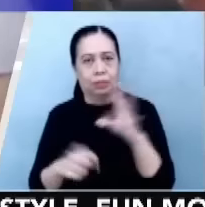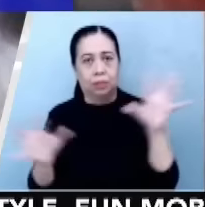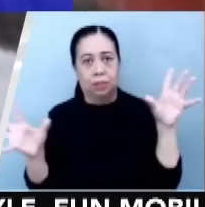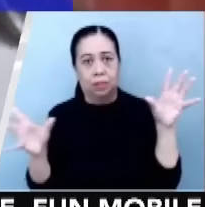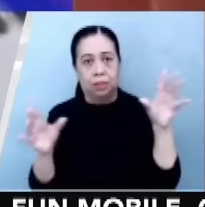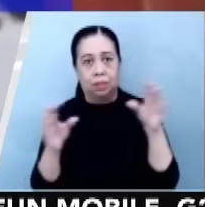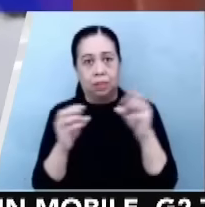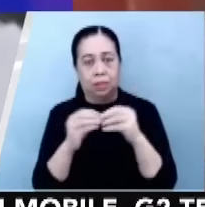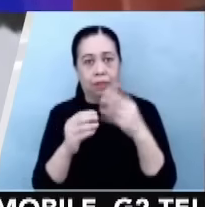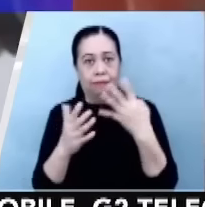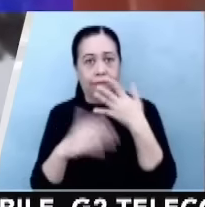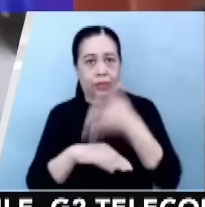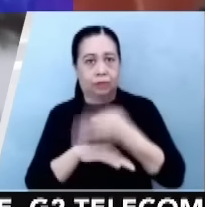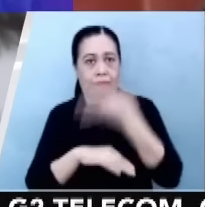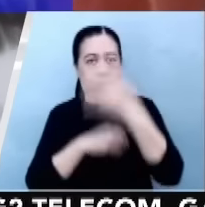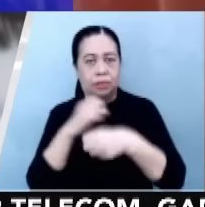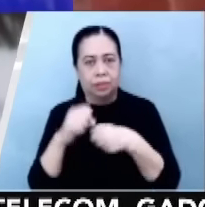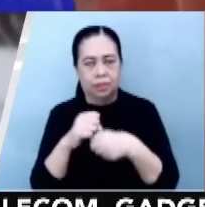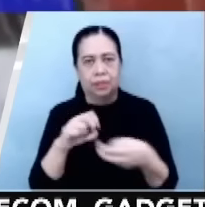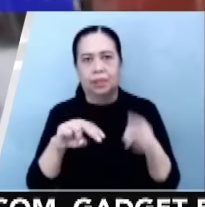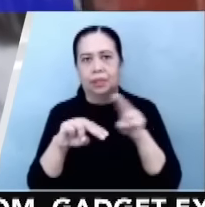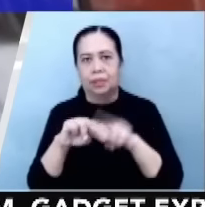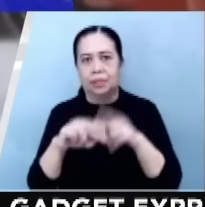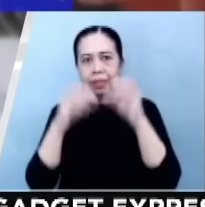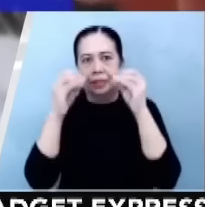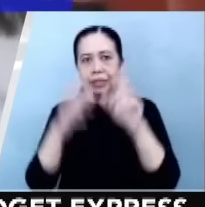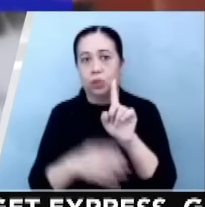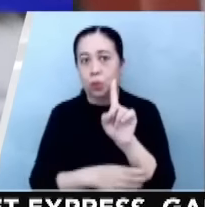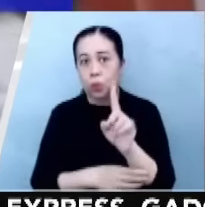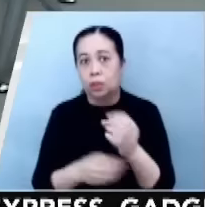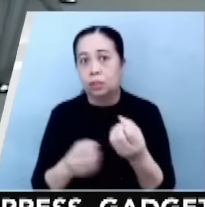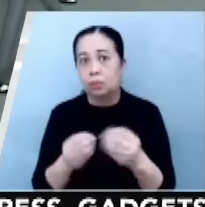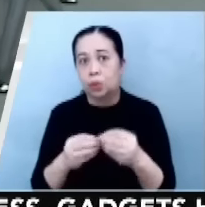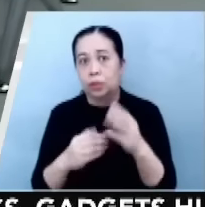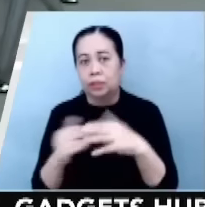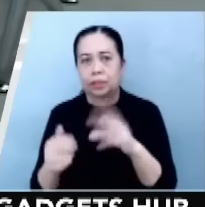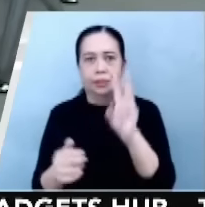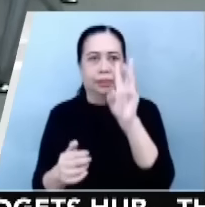taon, tataas ang sweldo ng isang teacher 1 na mahigit 6,000 piso.